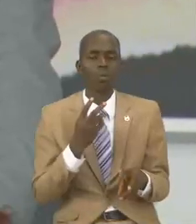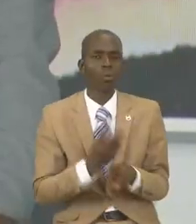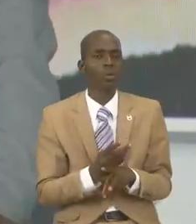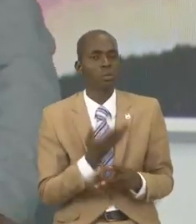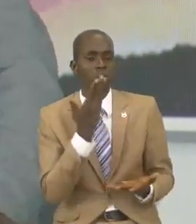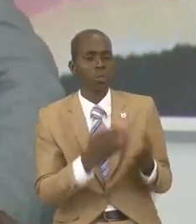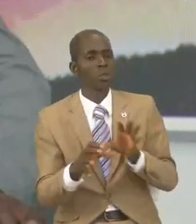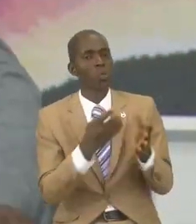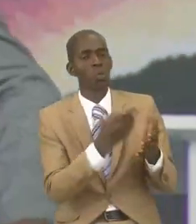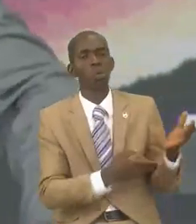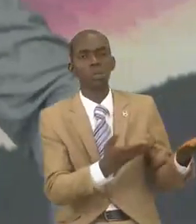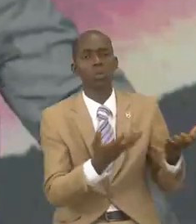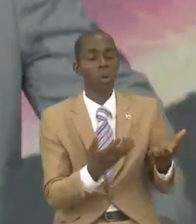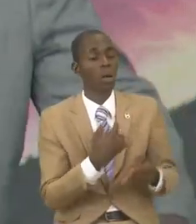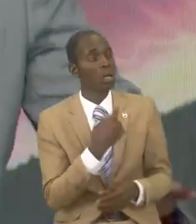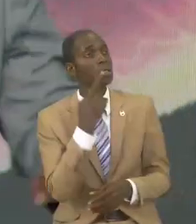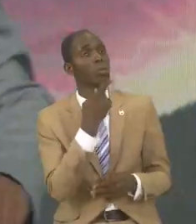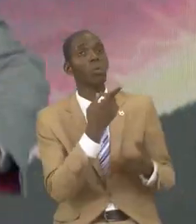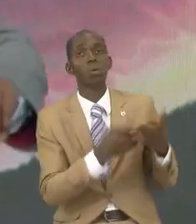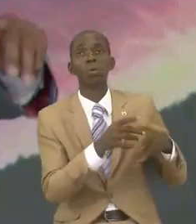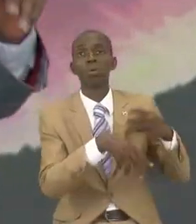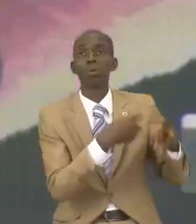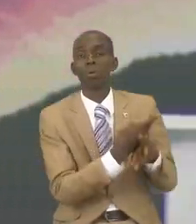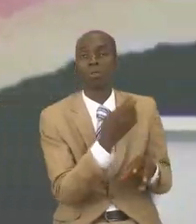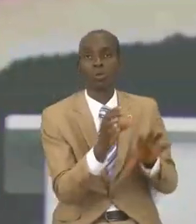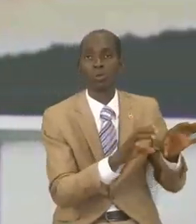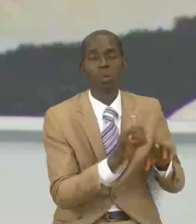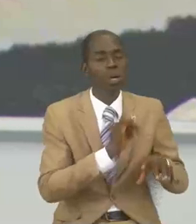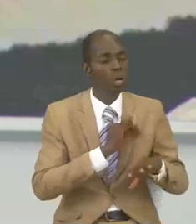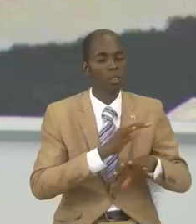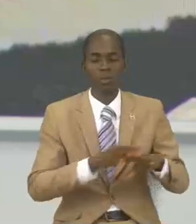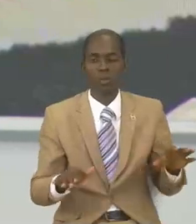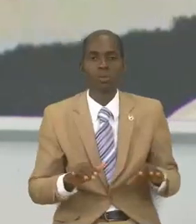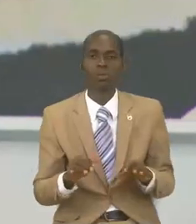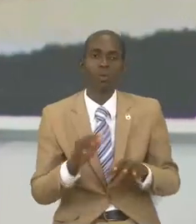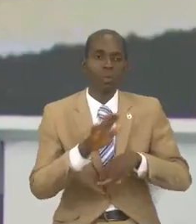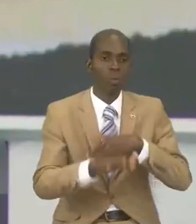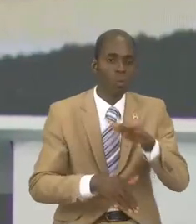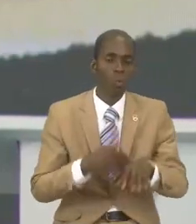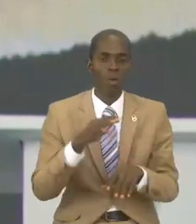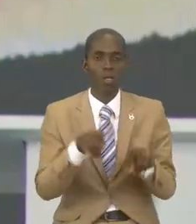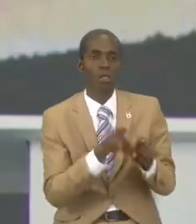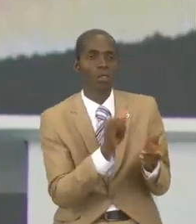Le monde peut vivre comme il veut. Je vois ça, mais je ne marche pas parce que je vois. Je marche par la foi.